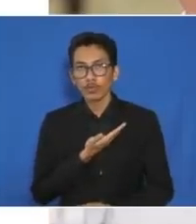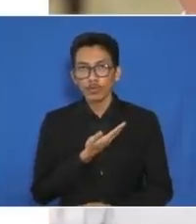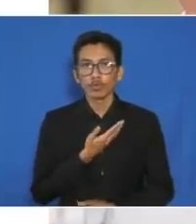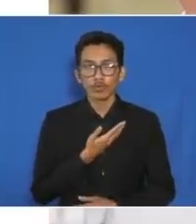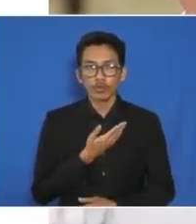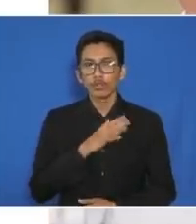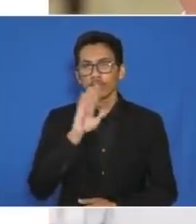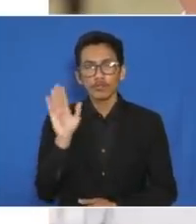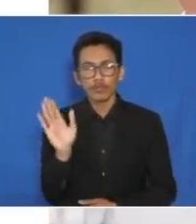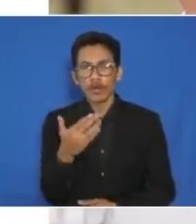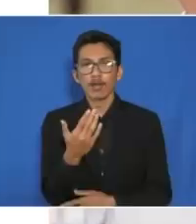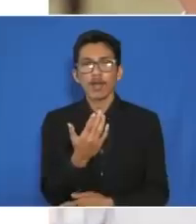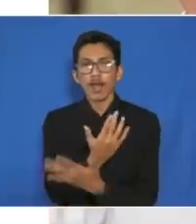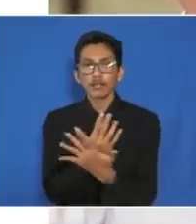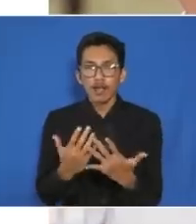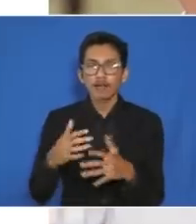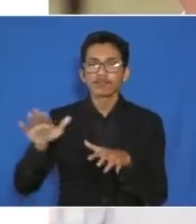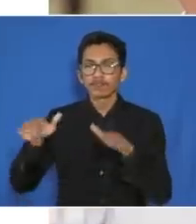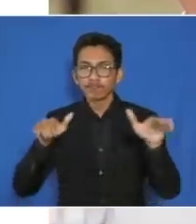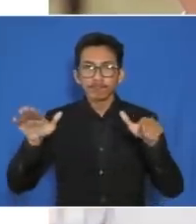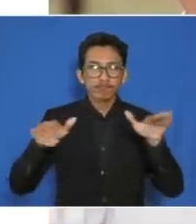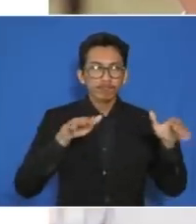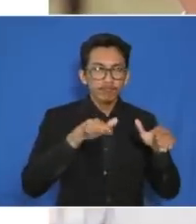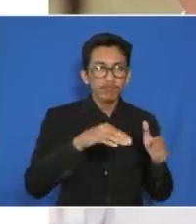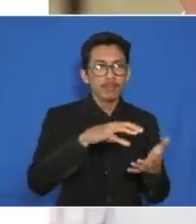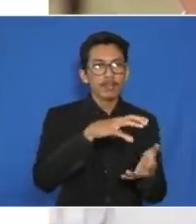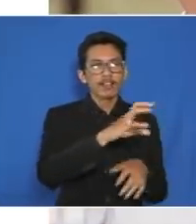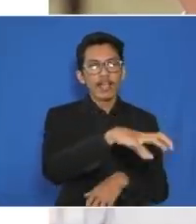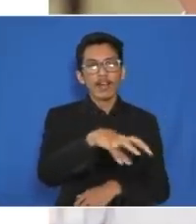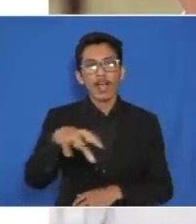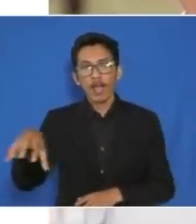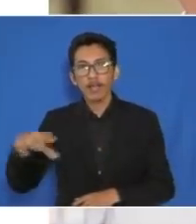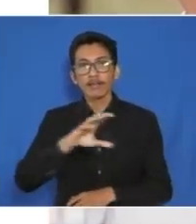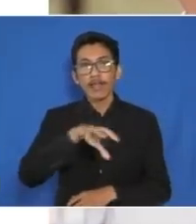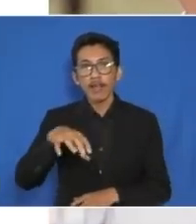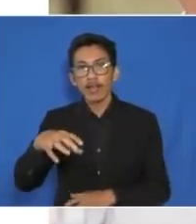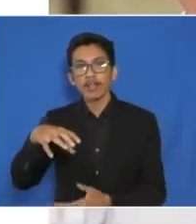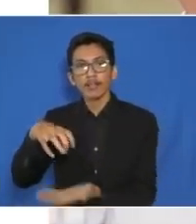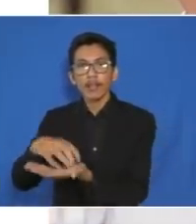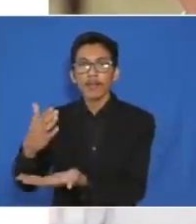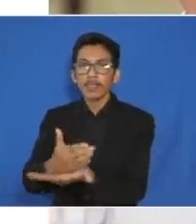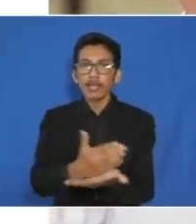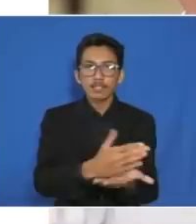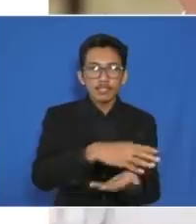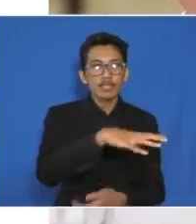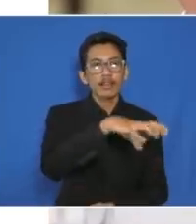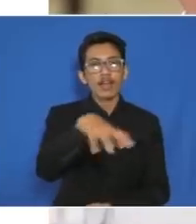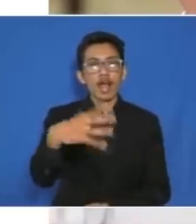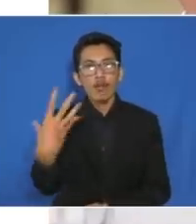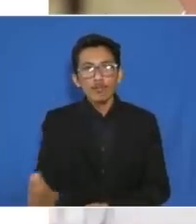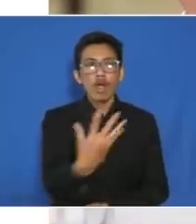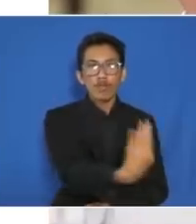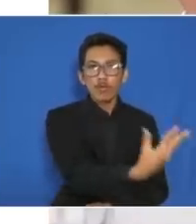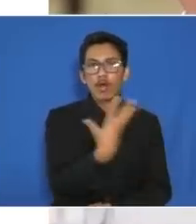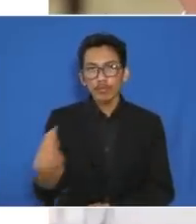komponen bangsa Semua daerah hingga daerah perbatasan dan terpencil untuk